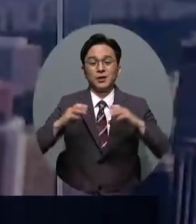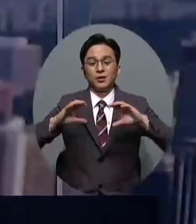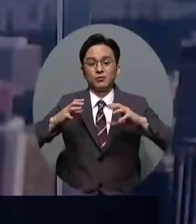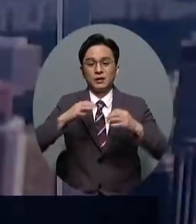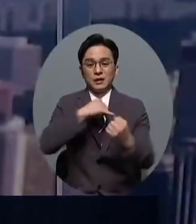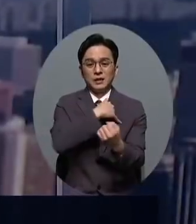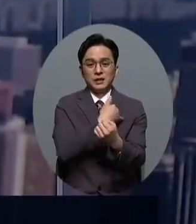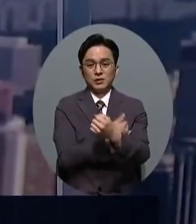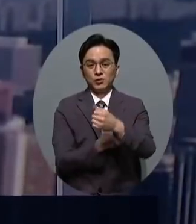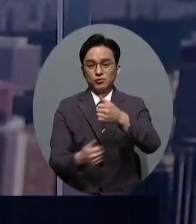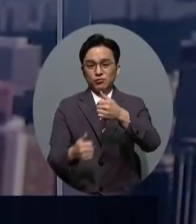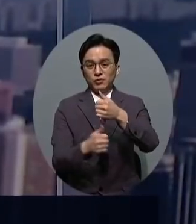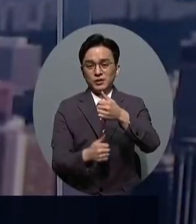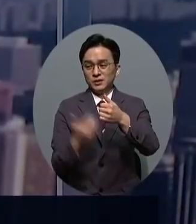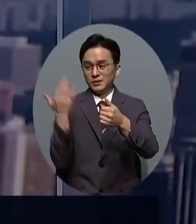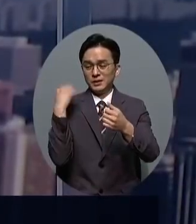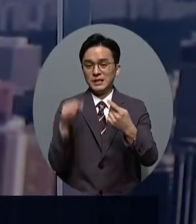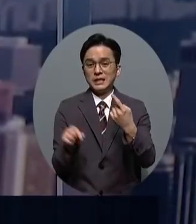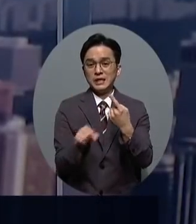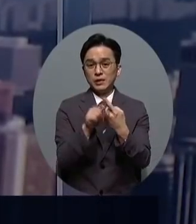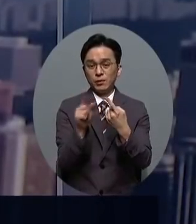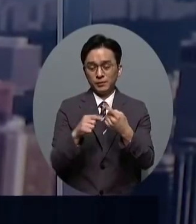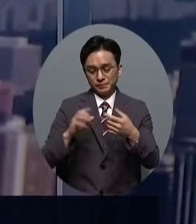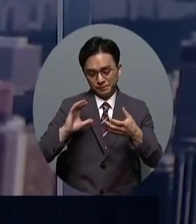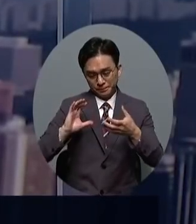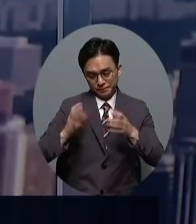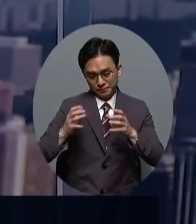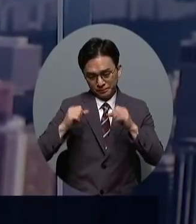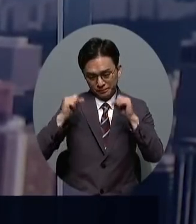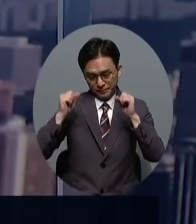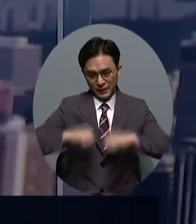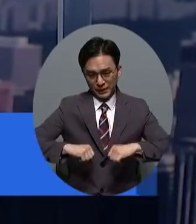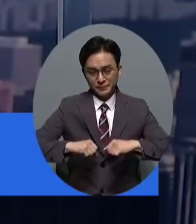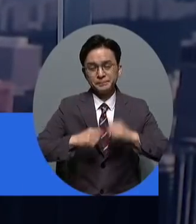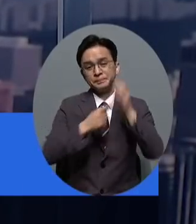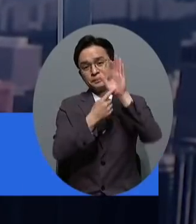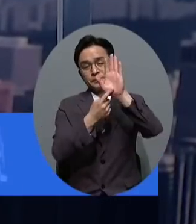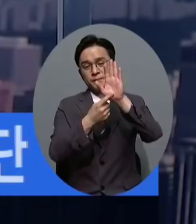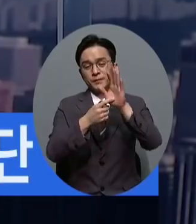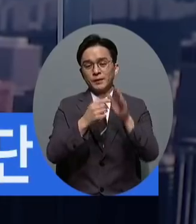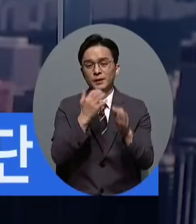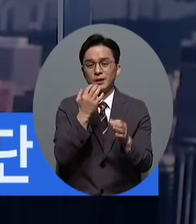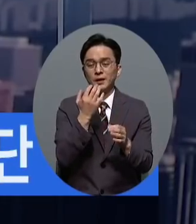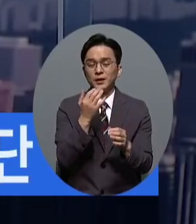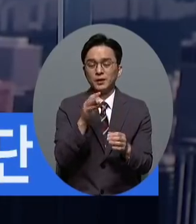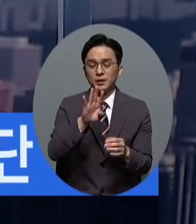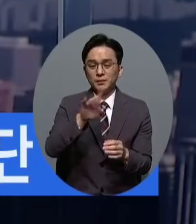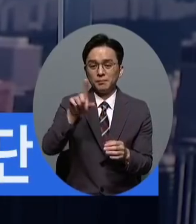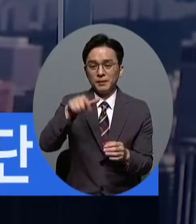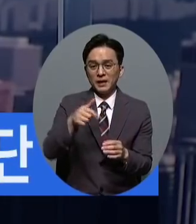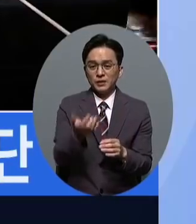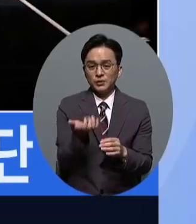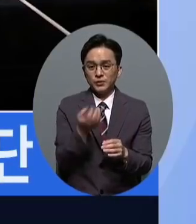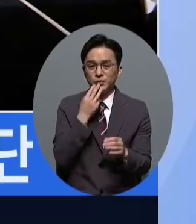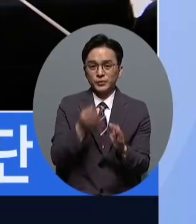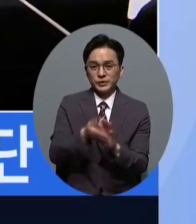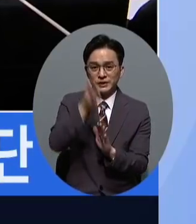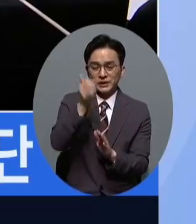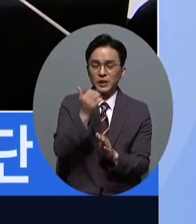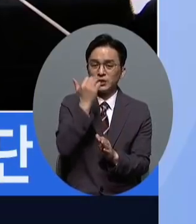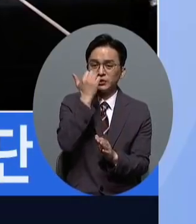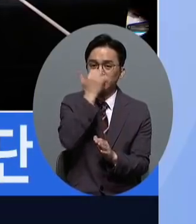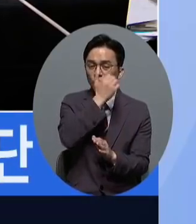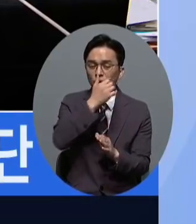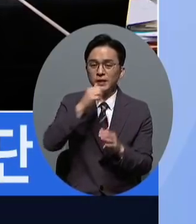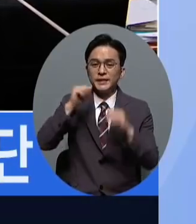전원위원회를 열어서 박원순 시장의 행동이 성희롱에 해당한다라고 이제 공식적인 입장을 밝힌 겁니다. 이 부분과